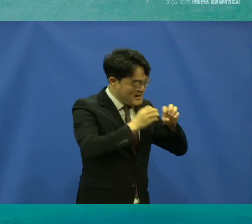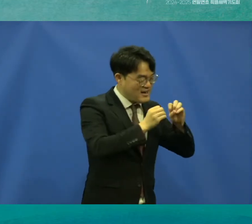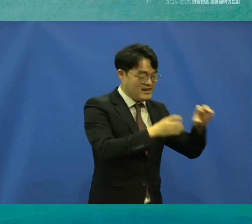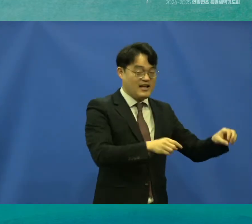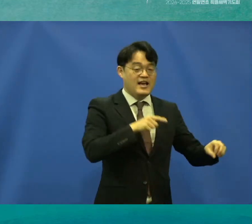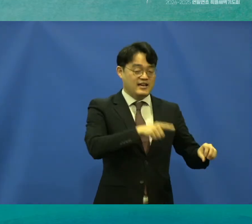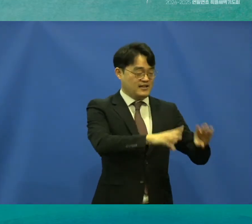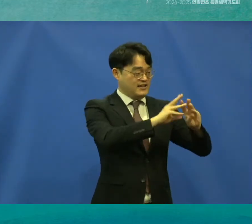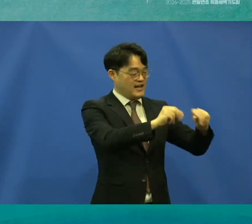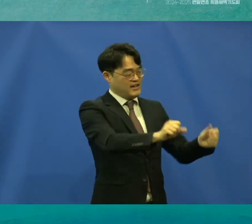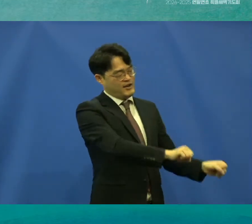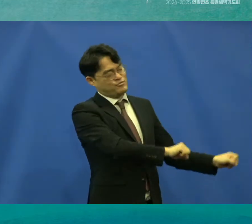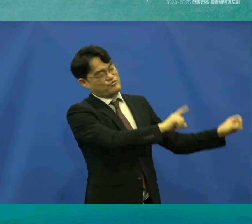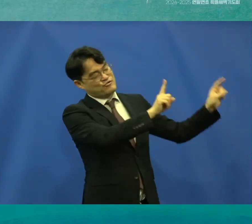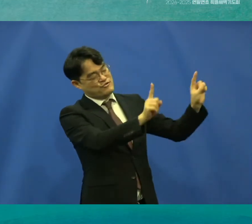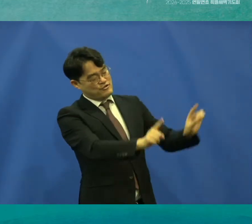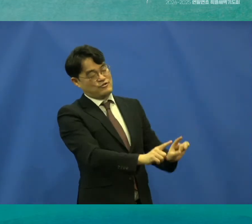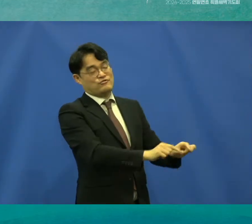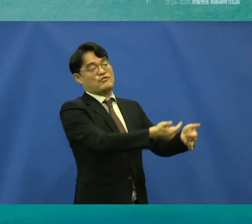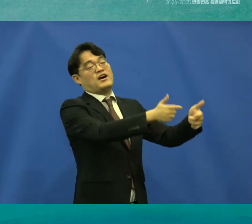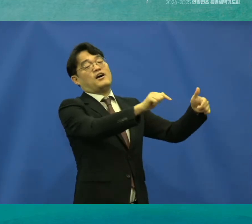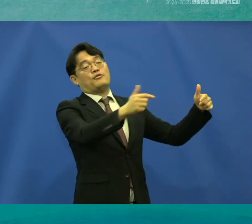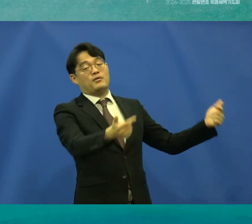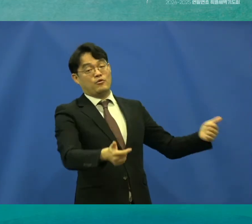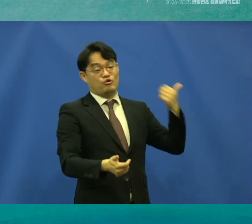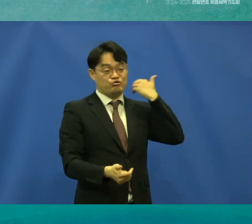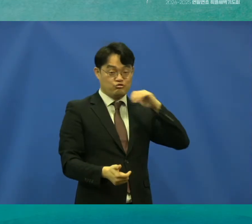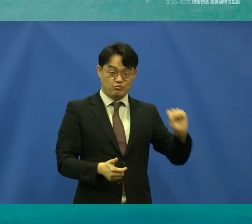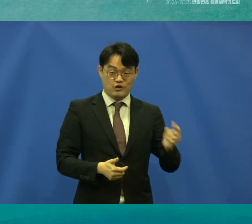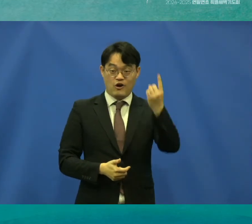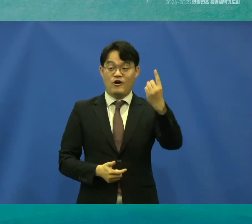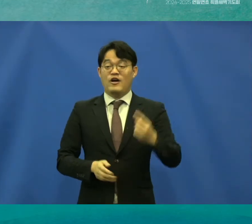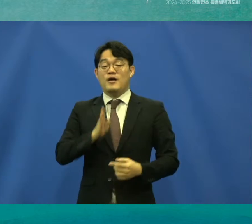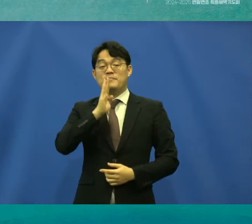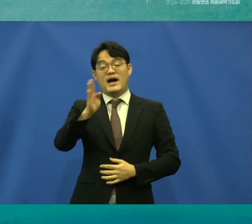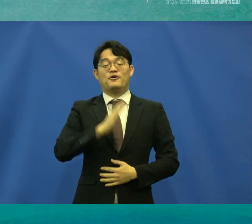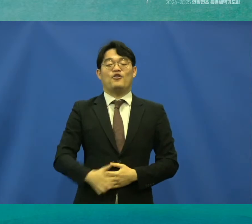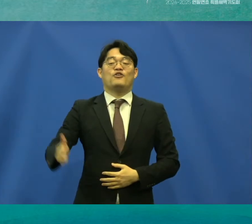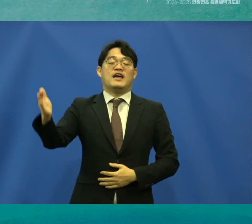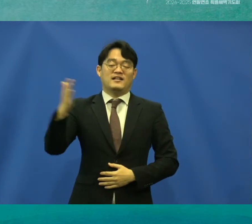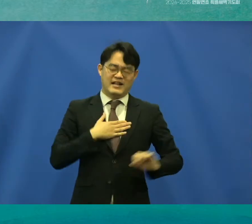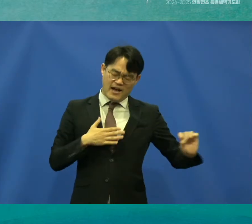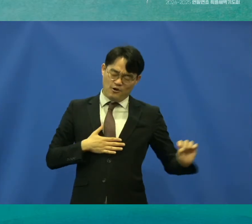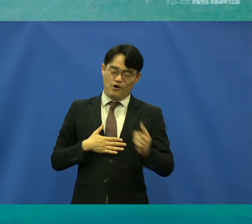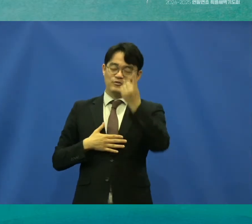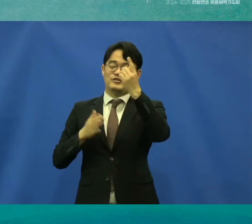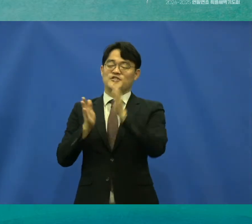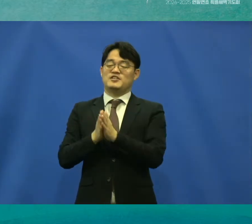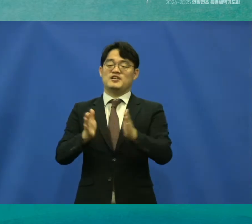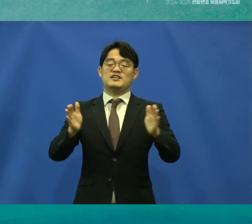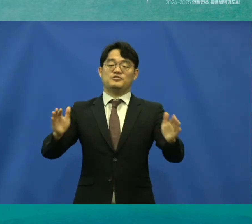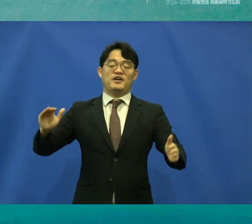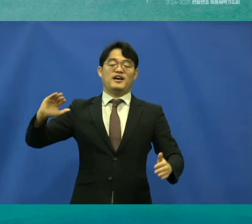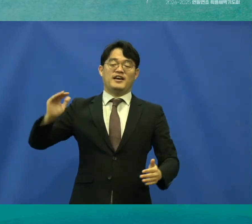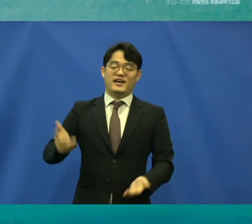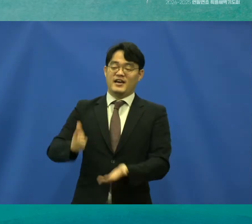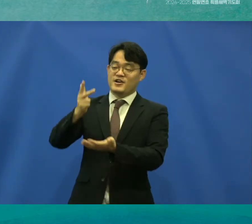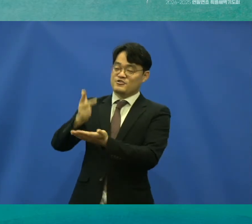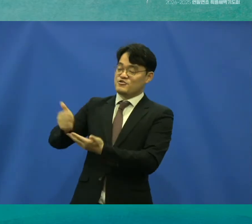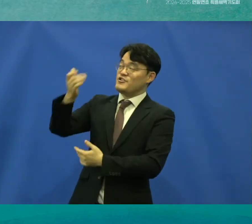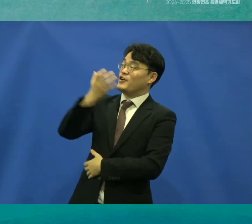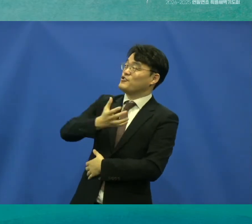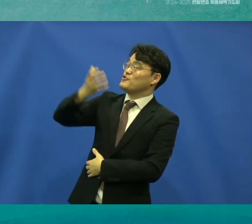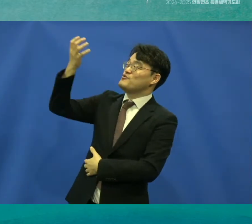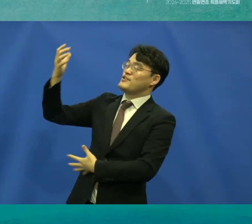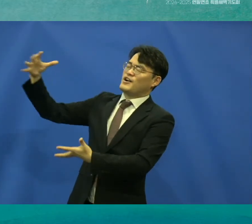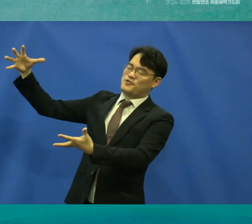일어나리라. 이 땅의 구원과 회복은 바로 나로부터 시작되리.